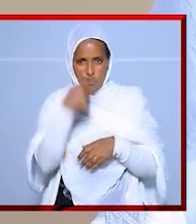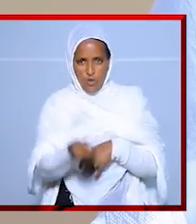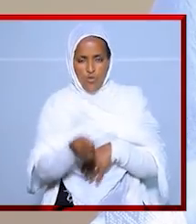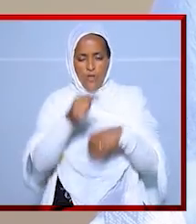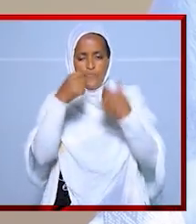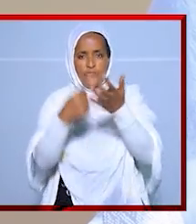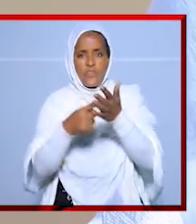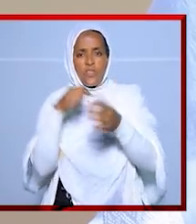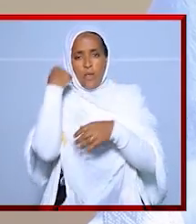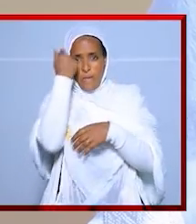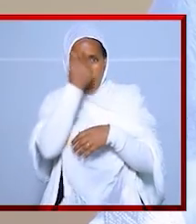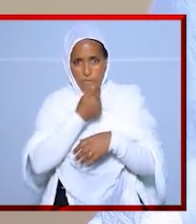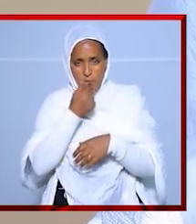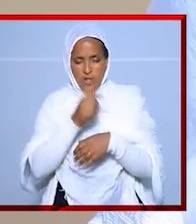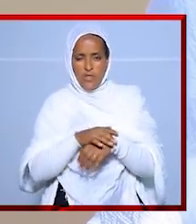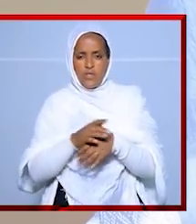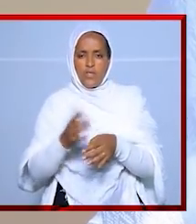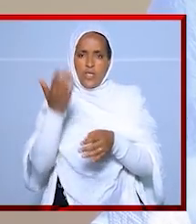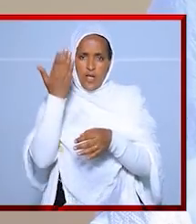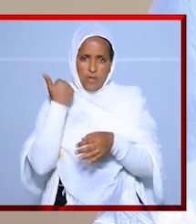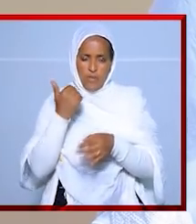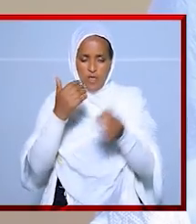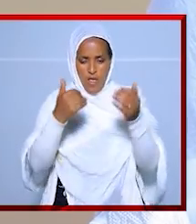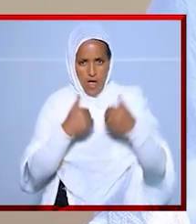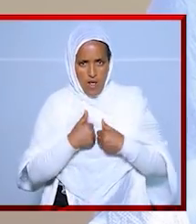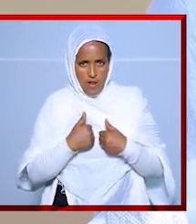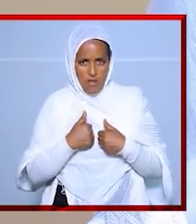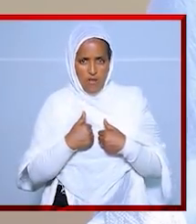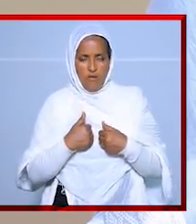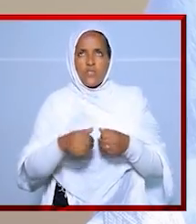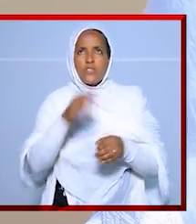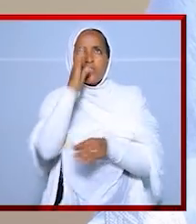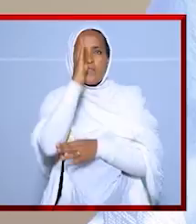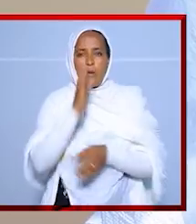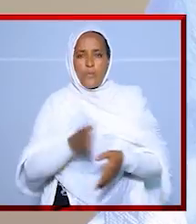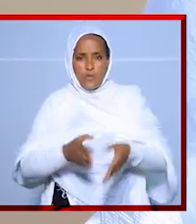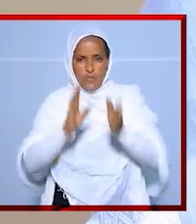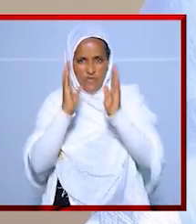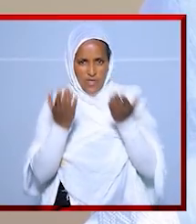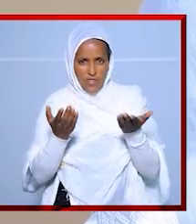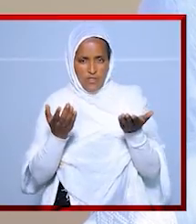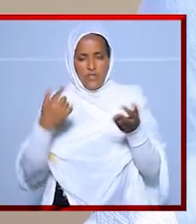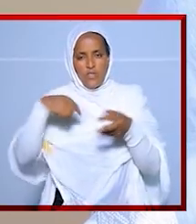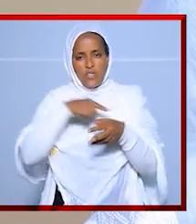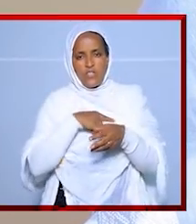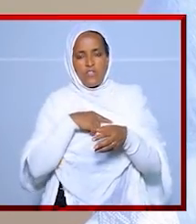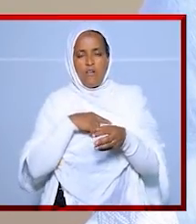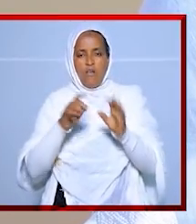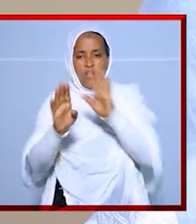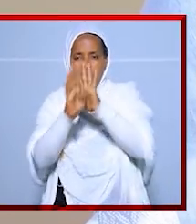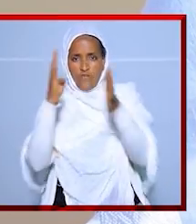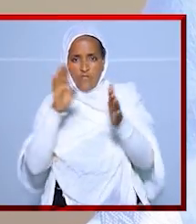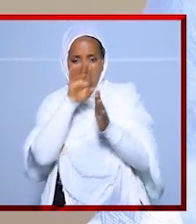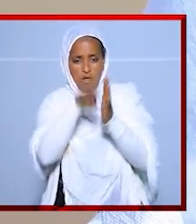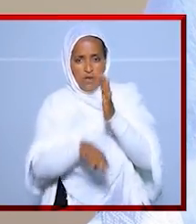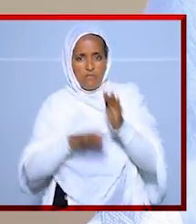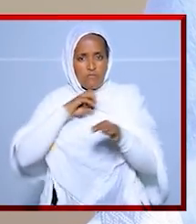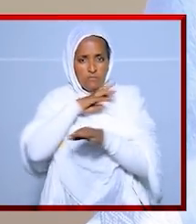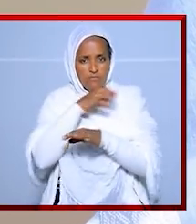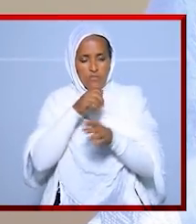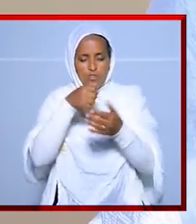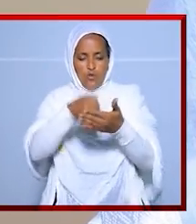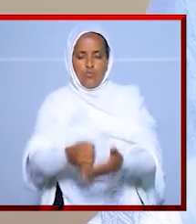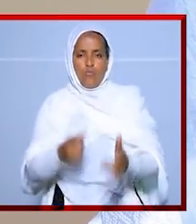መልክ የምንላቸው። ስለዚህ ይሄ መልክ የነበረ ነው ያለ ነው። እግዚአብሔር ቢፈቅድ እኛ ከፍተን